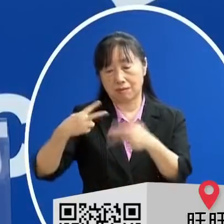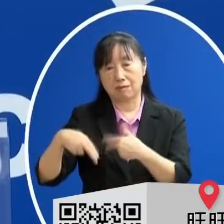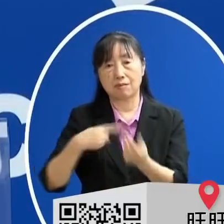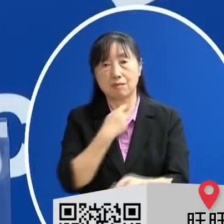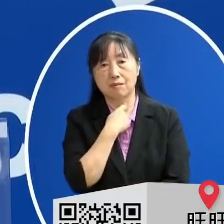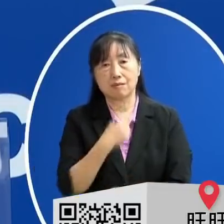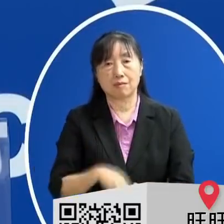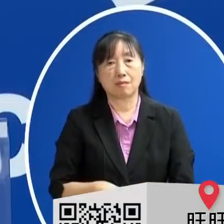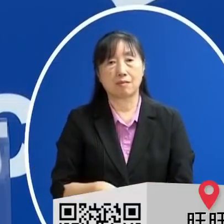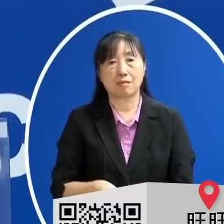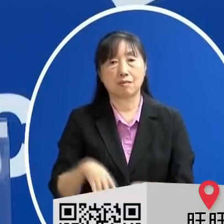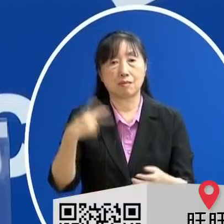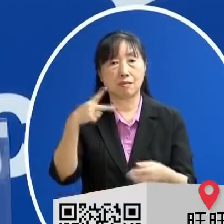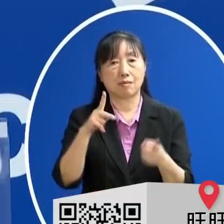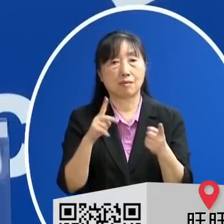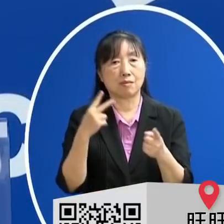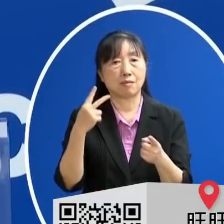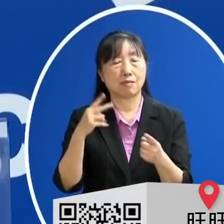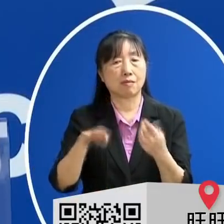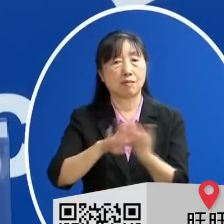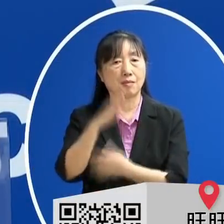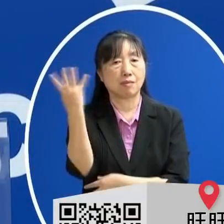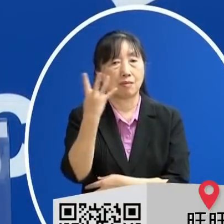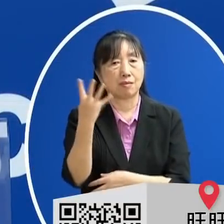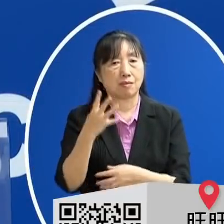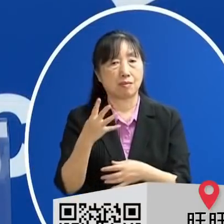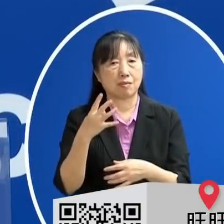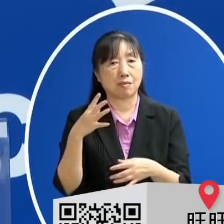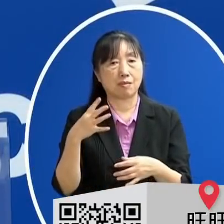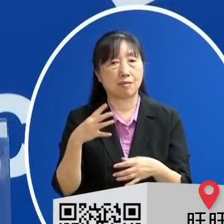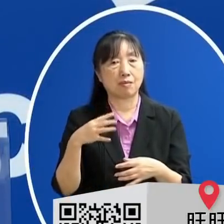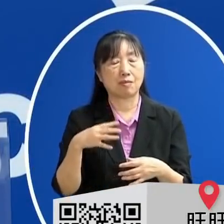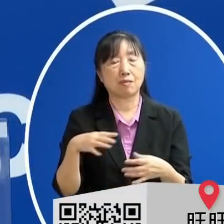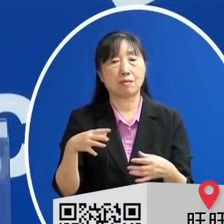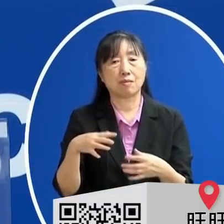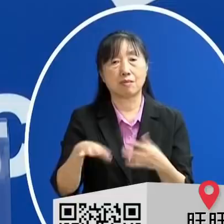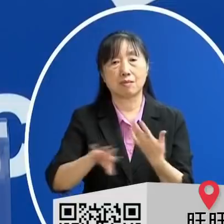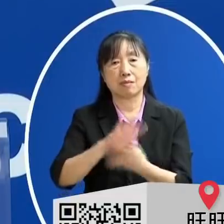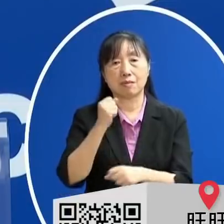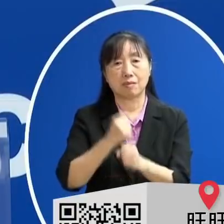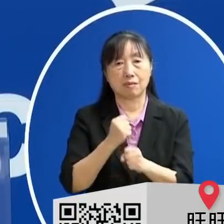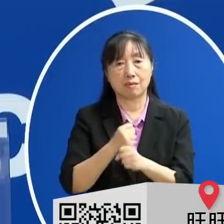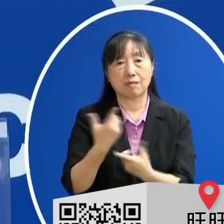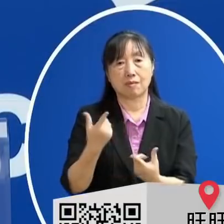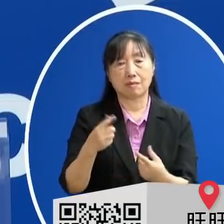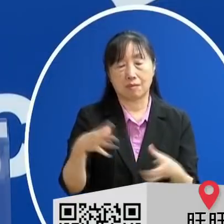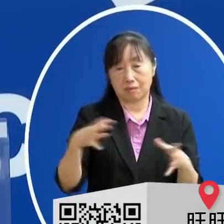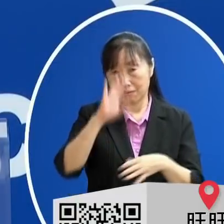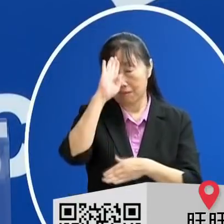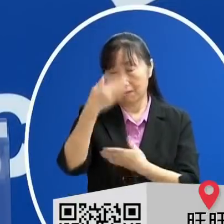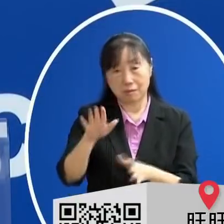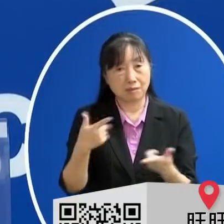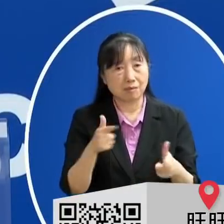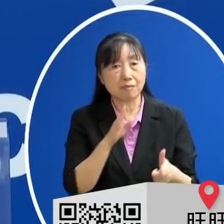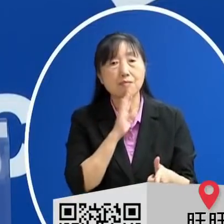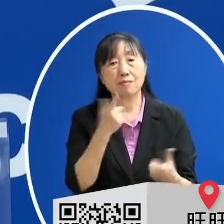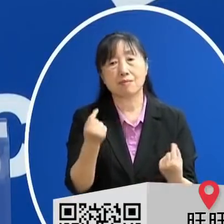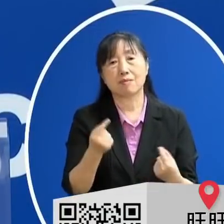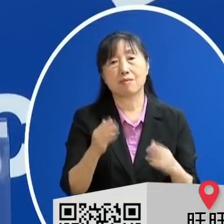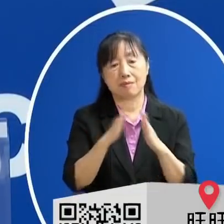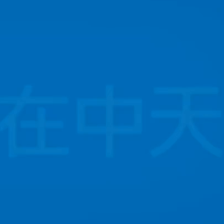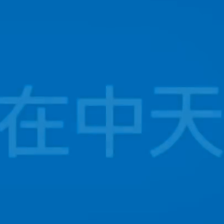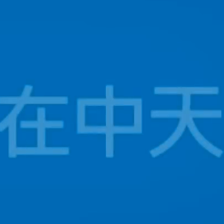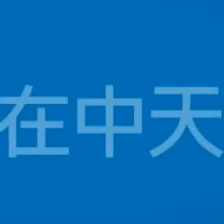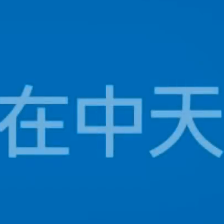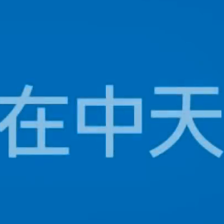的这个4名的员工也会不是同病房，但是其他病房的员工也会列入这个居家隔离。